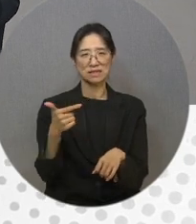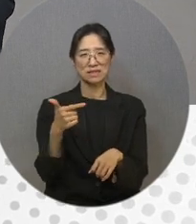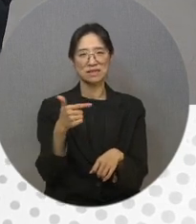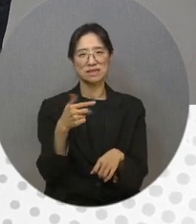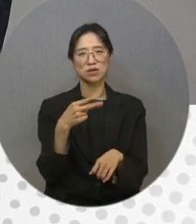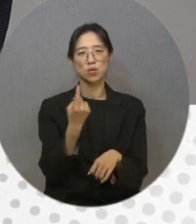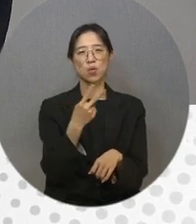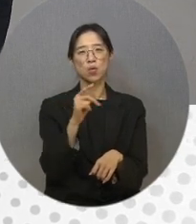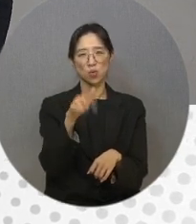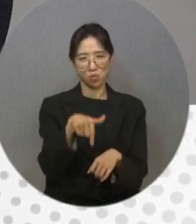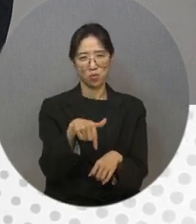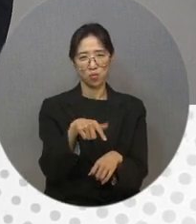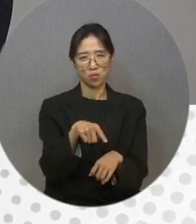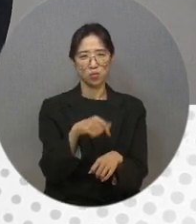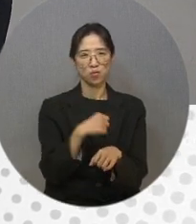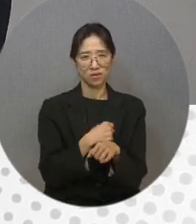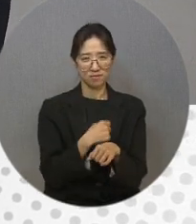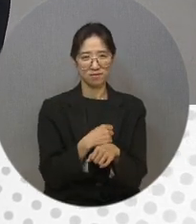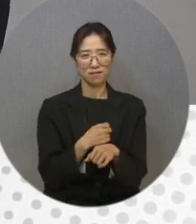웅진 도독이 생기고